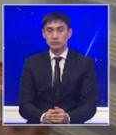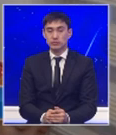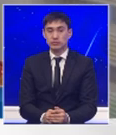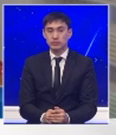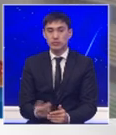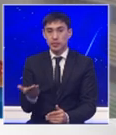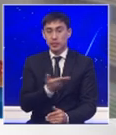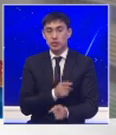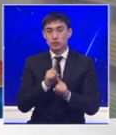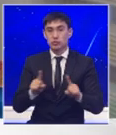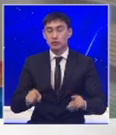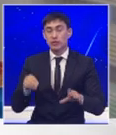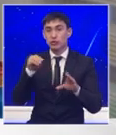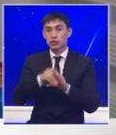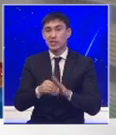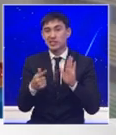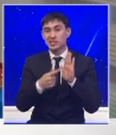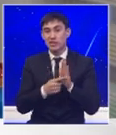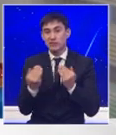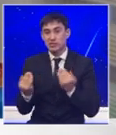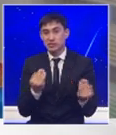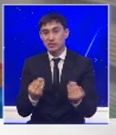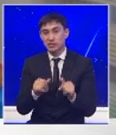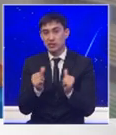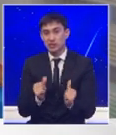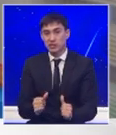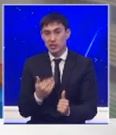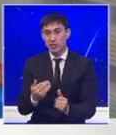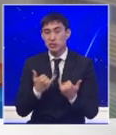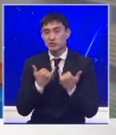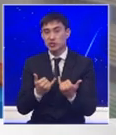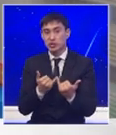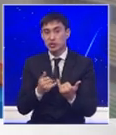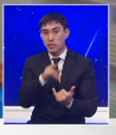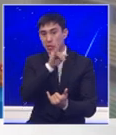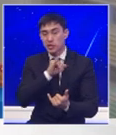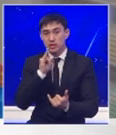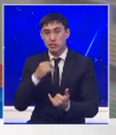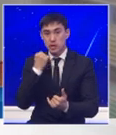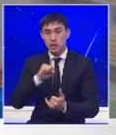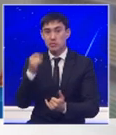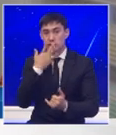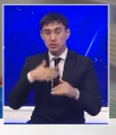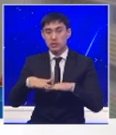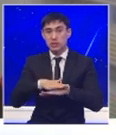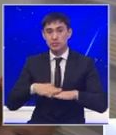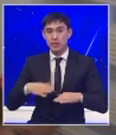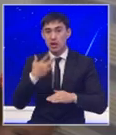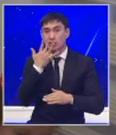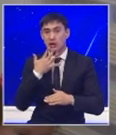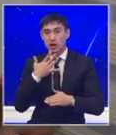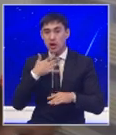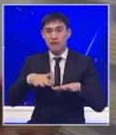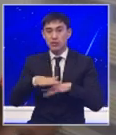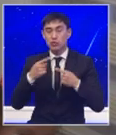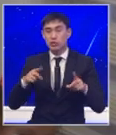наш музей включает в себя семь выставочных экспозиции они посвящены матерям героиням национальным одеянием этнографии